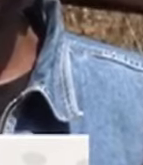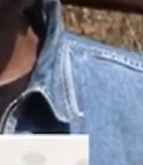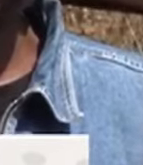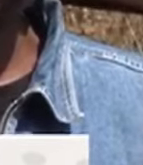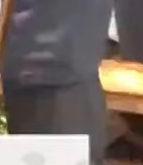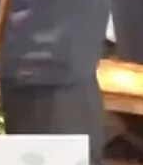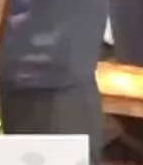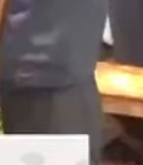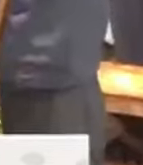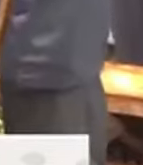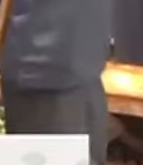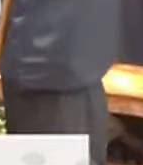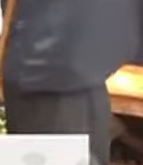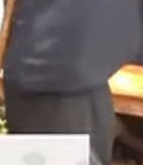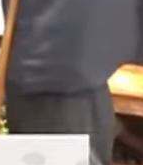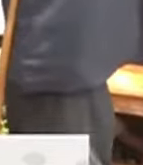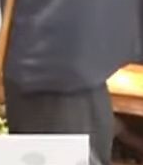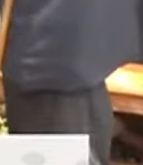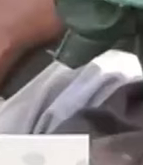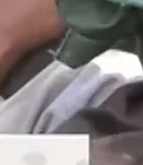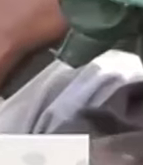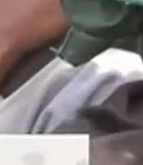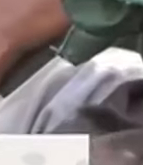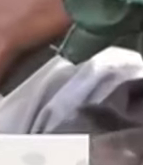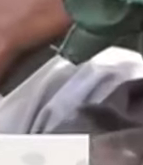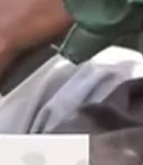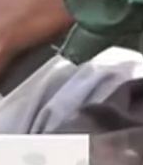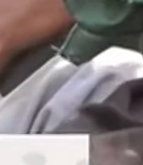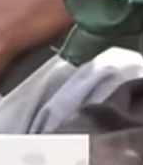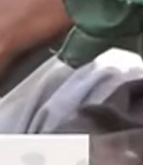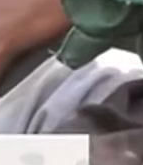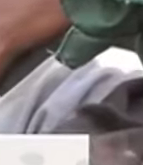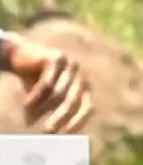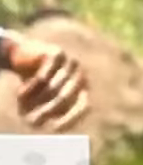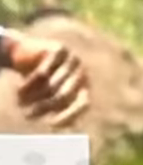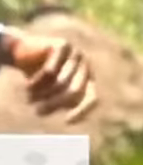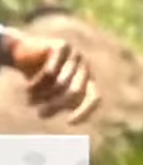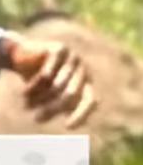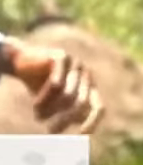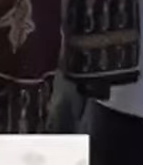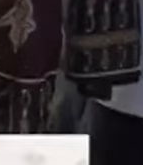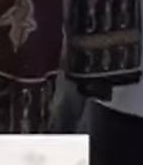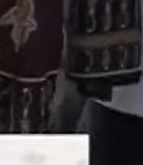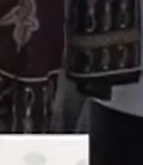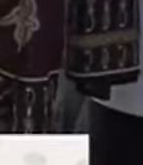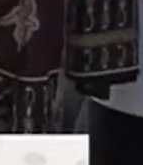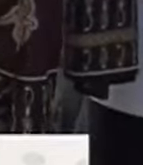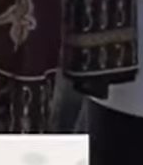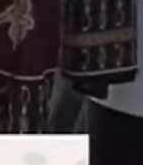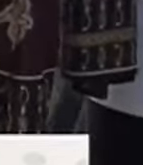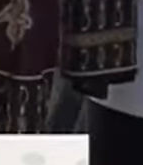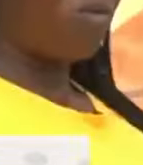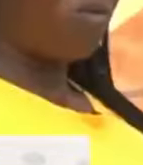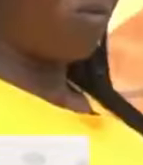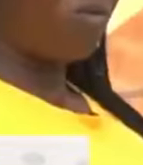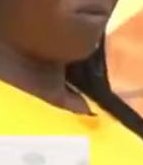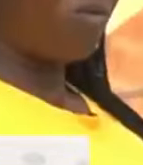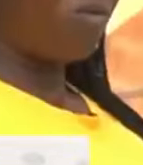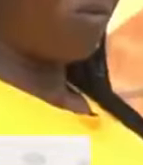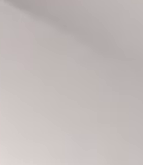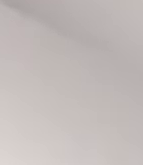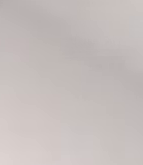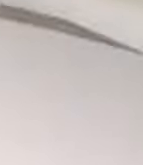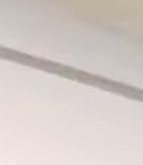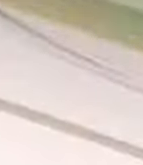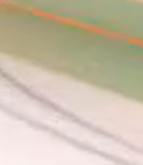anaweza kuchukulia hatua. Wazee wa kijiji wachukua hatua za kuadhibu wahalifu katika kijiji kisichokuwa na maafisa wa utawala